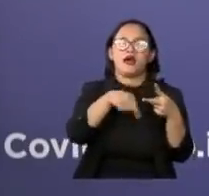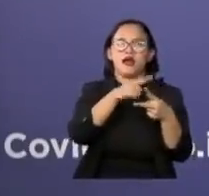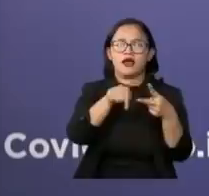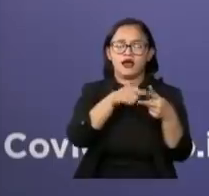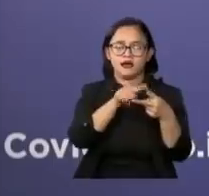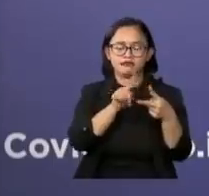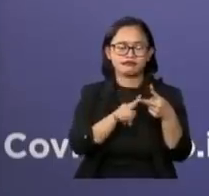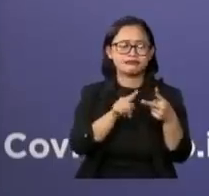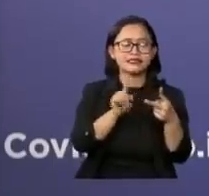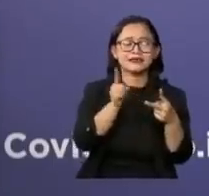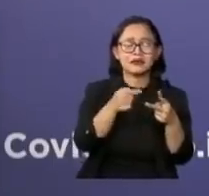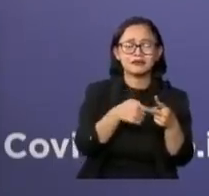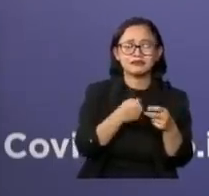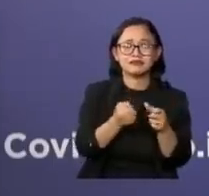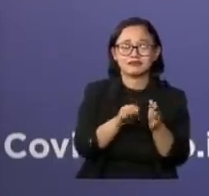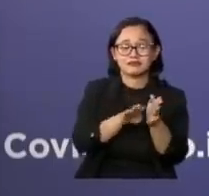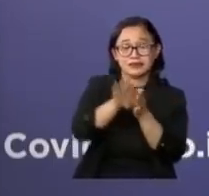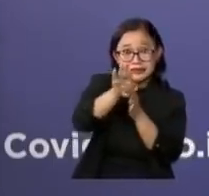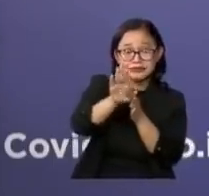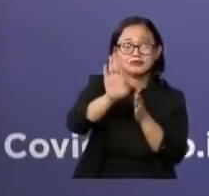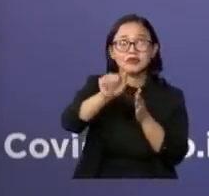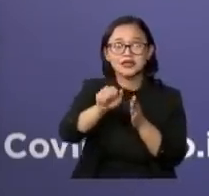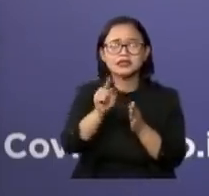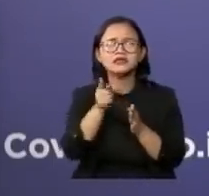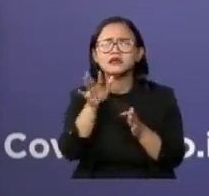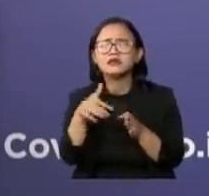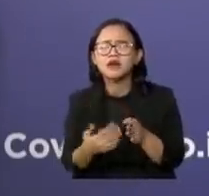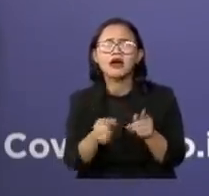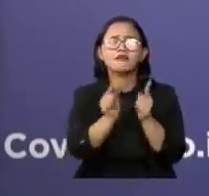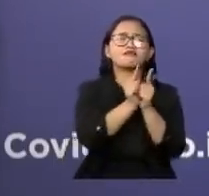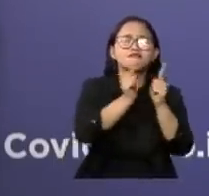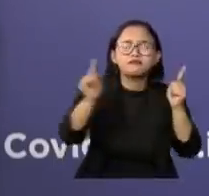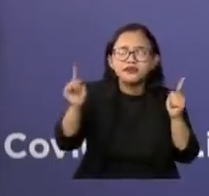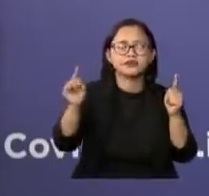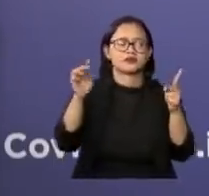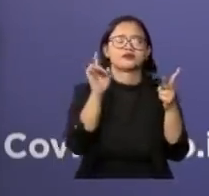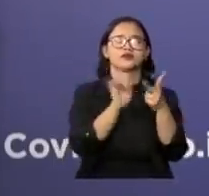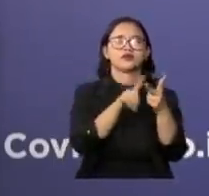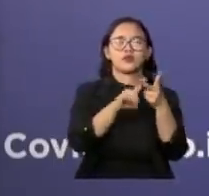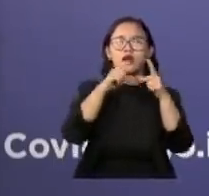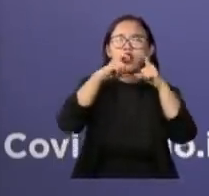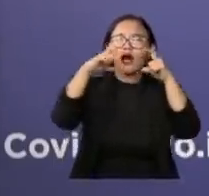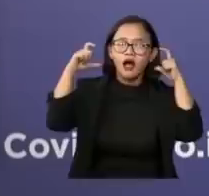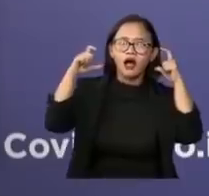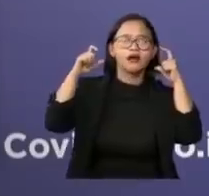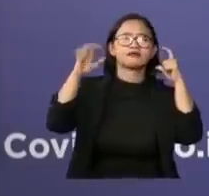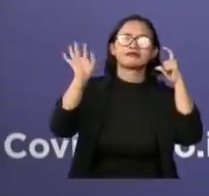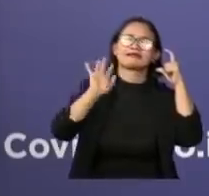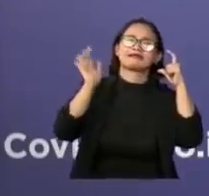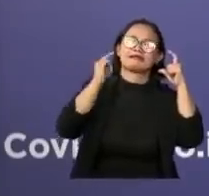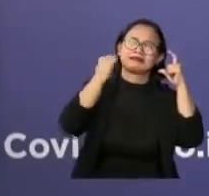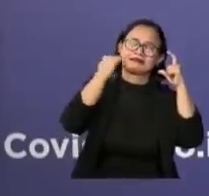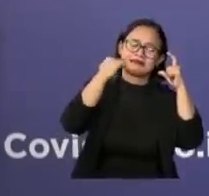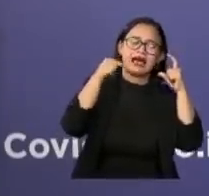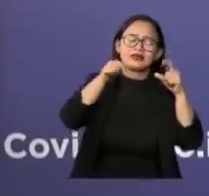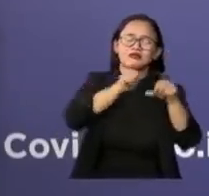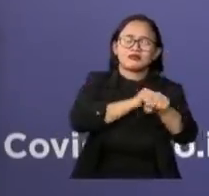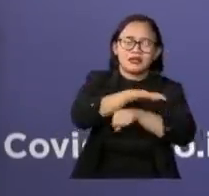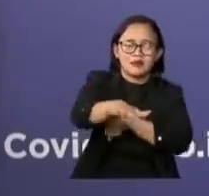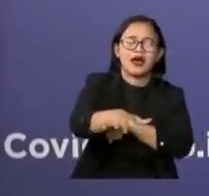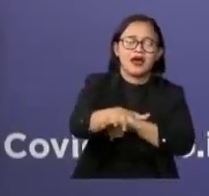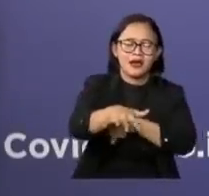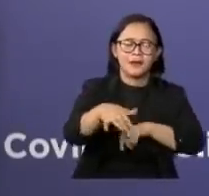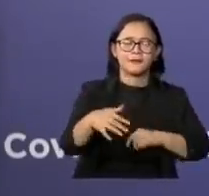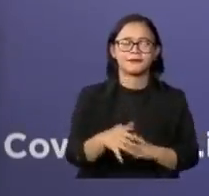Tidak menjaga jarak, tidak menggunakan masker, ini menjadi faktor utama sebaran kasus ini.